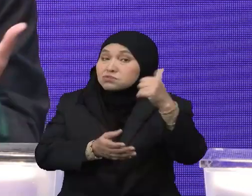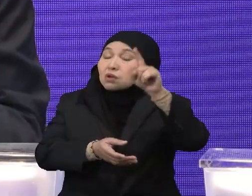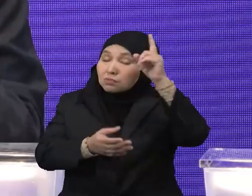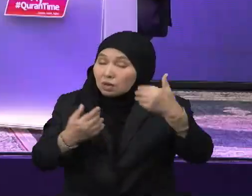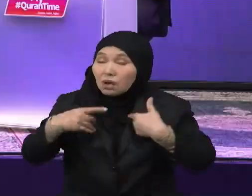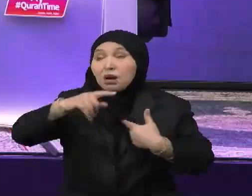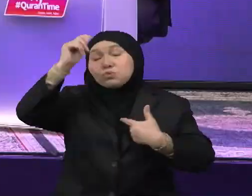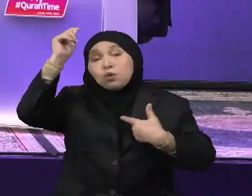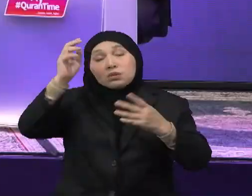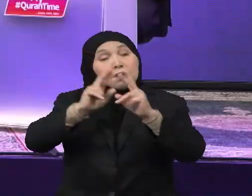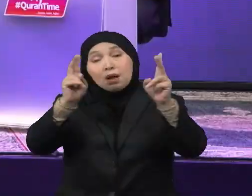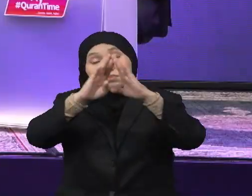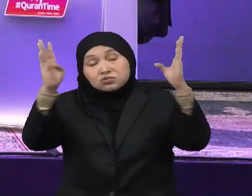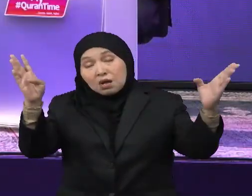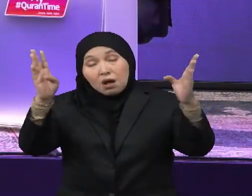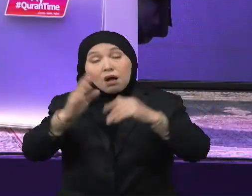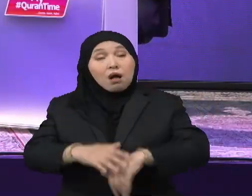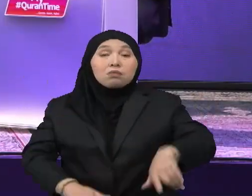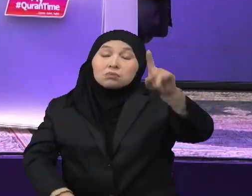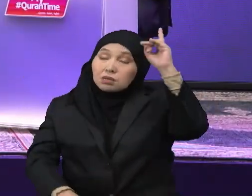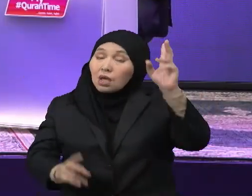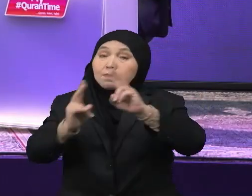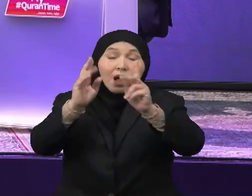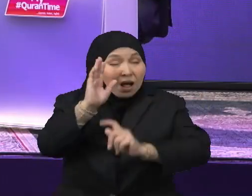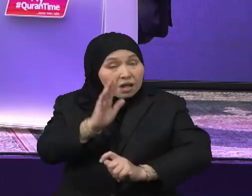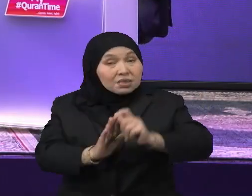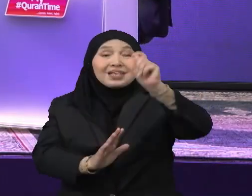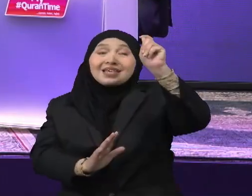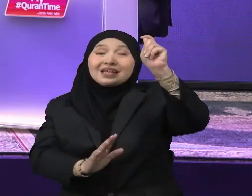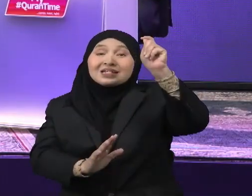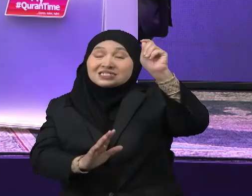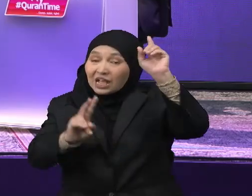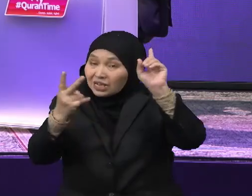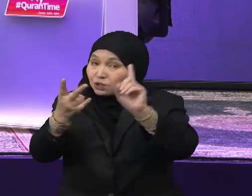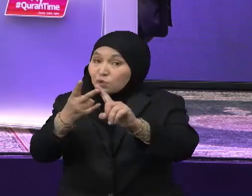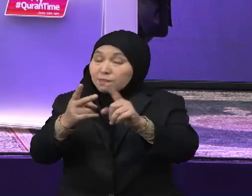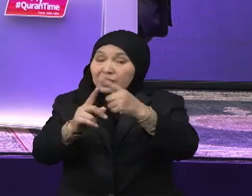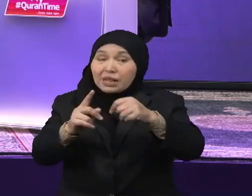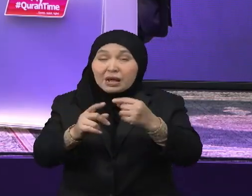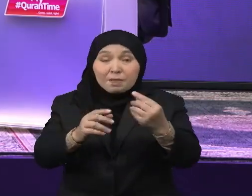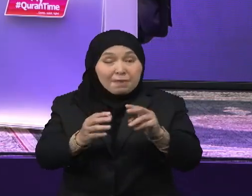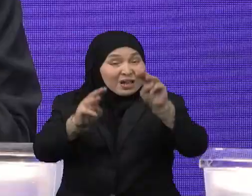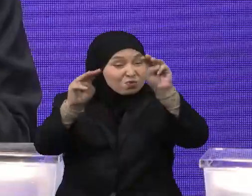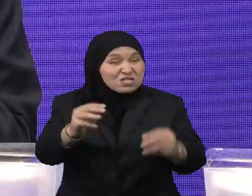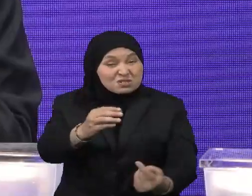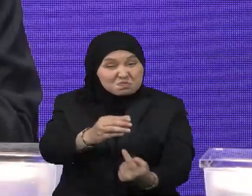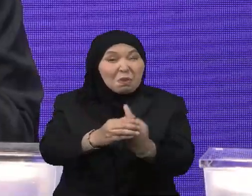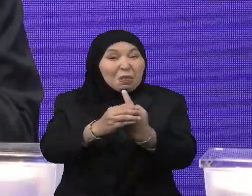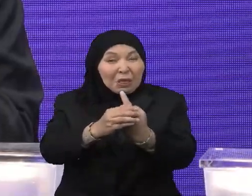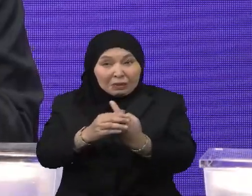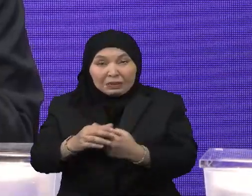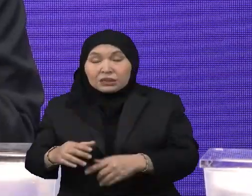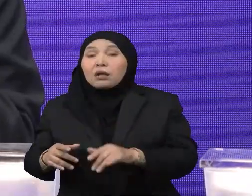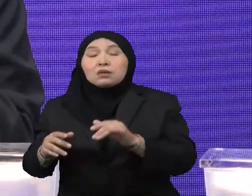adalah Tuhan yang maha besar dan Dia Maha maha tinggi dan kedua bilamana manusia untuk mengungkitkan